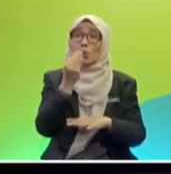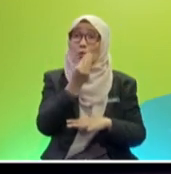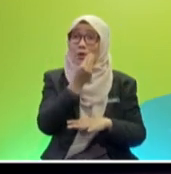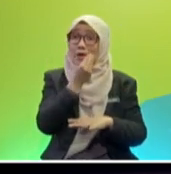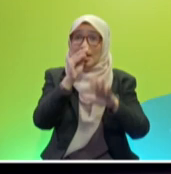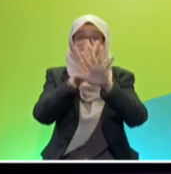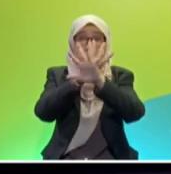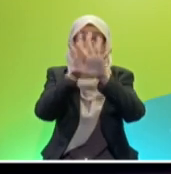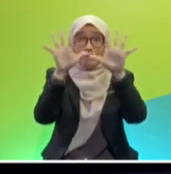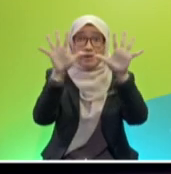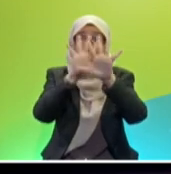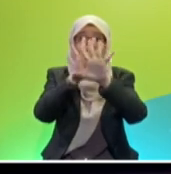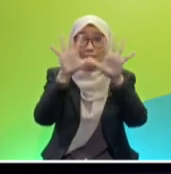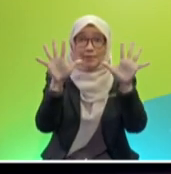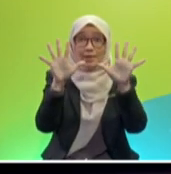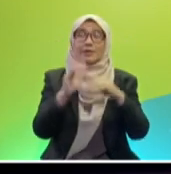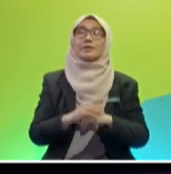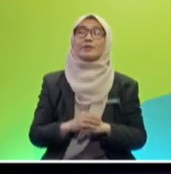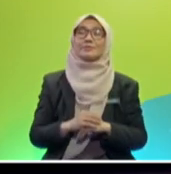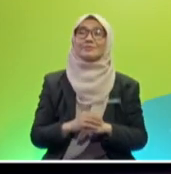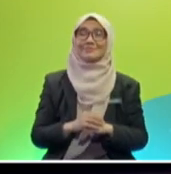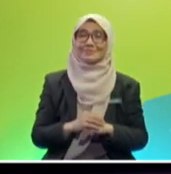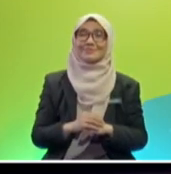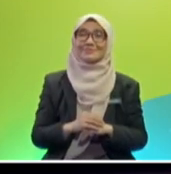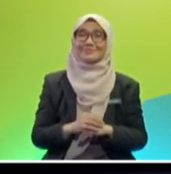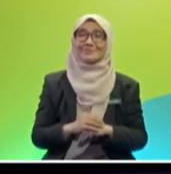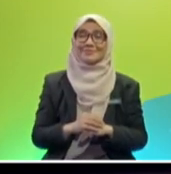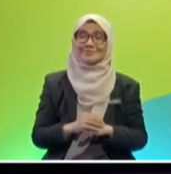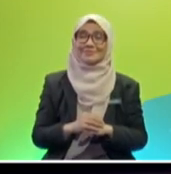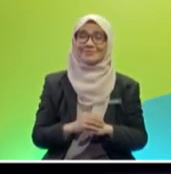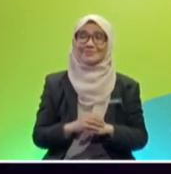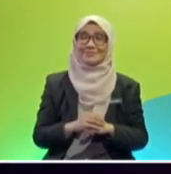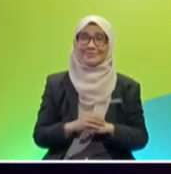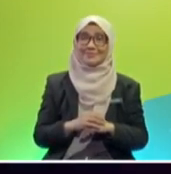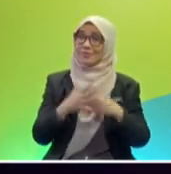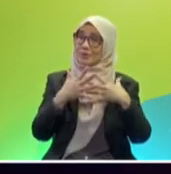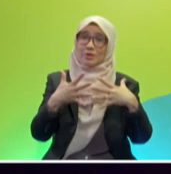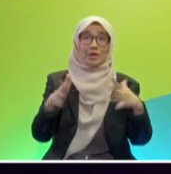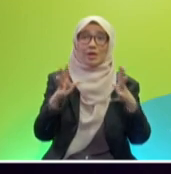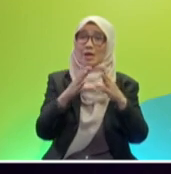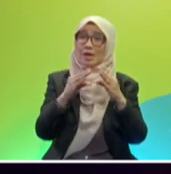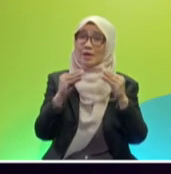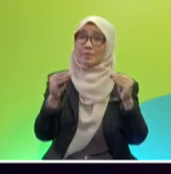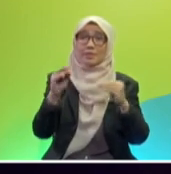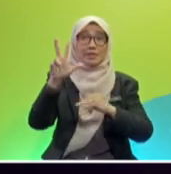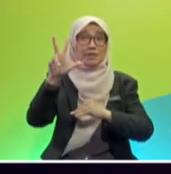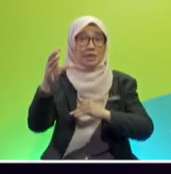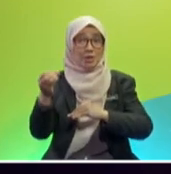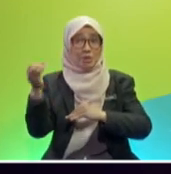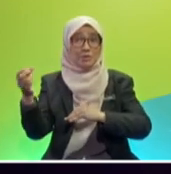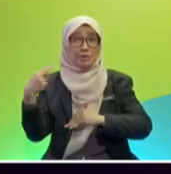lebih jelas, lebih tepat. Betul tidak? Ya, cikgu. Okey, baik. Okey, dah selesai tiga-tiga objek kita uji.